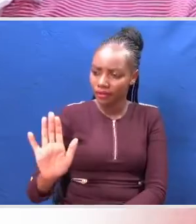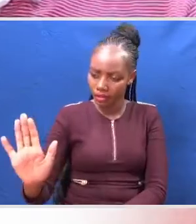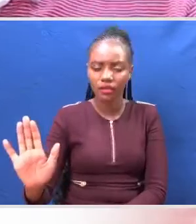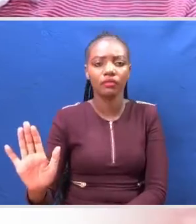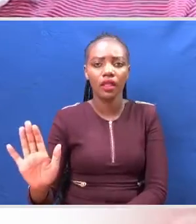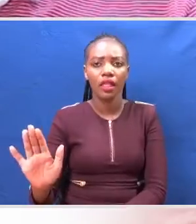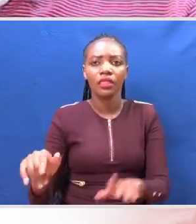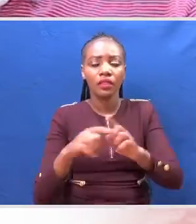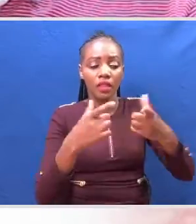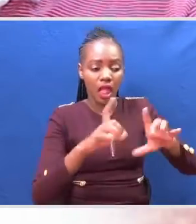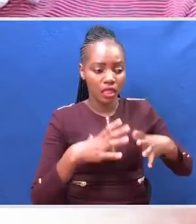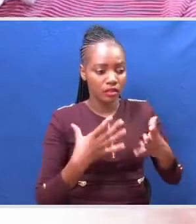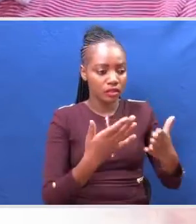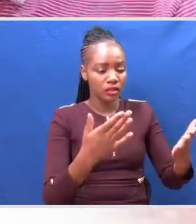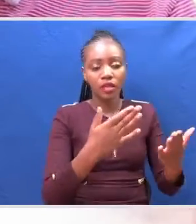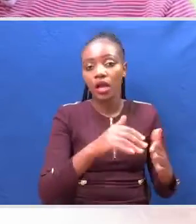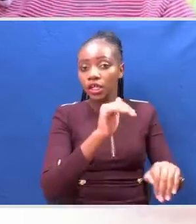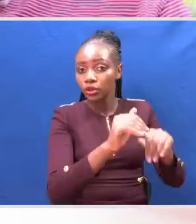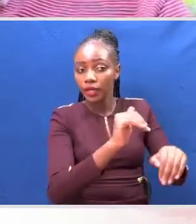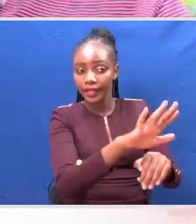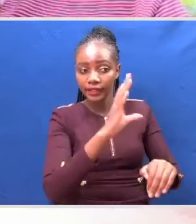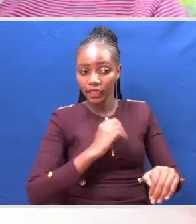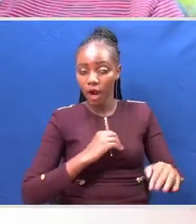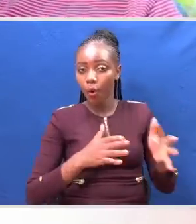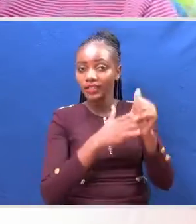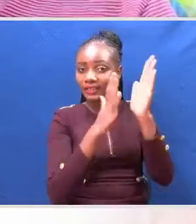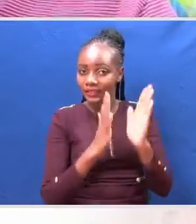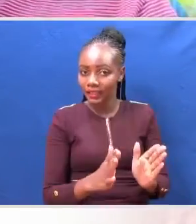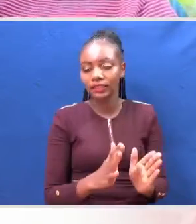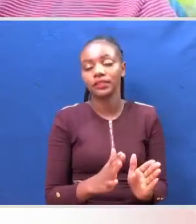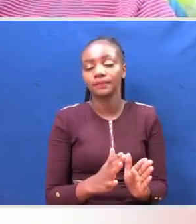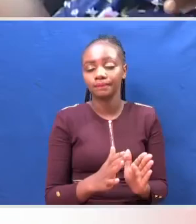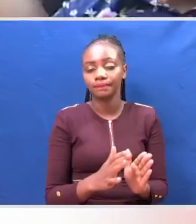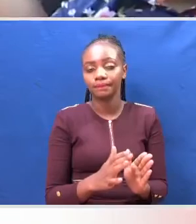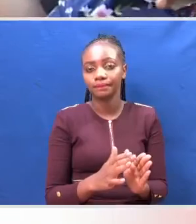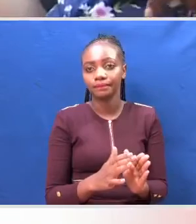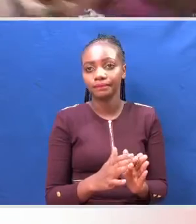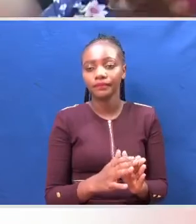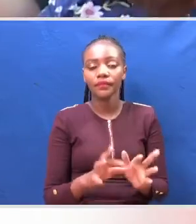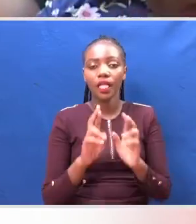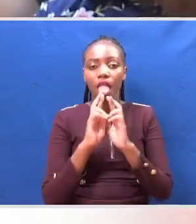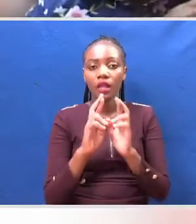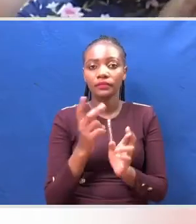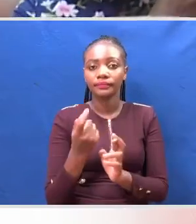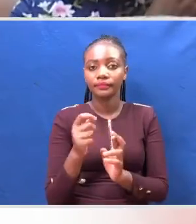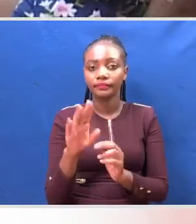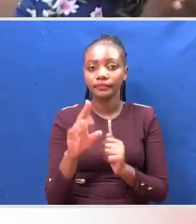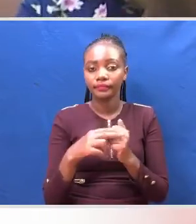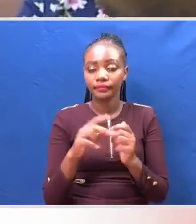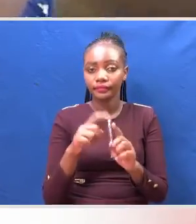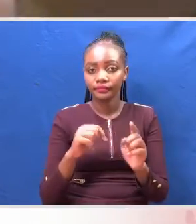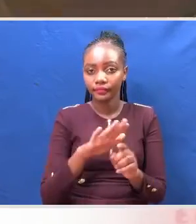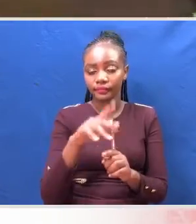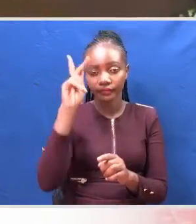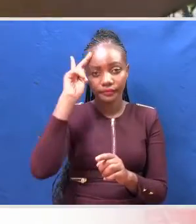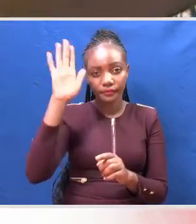waachilie watu wa Juja wajichagulie viongozi ama kiongozi mwenye wanahitaji. Nikiripotia runinga ya TV47 kutoka eneo